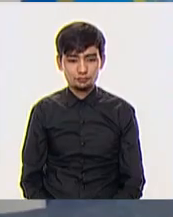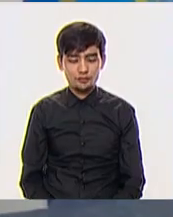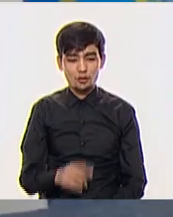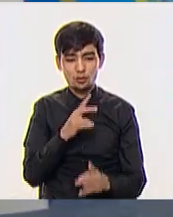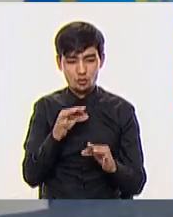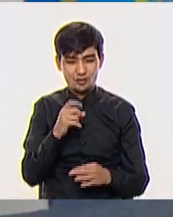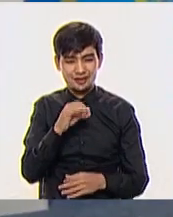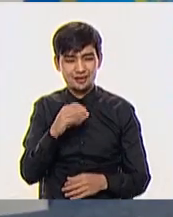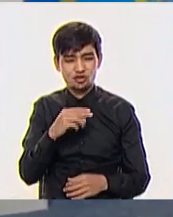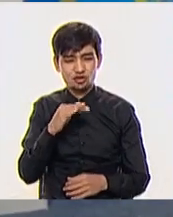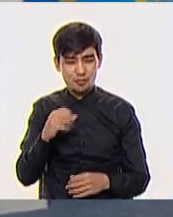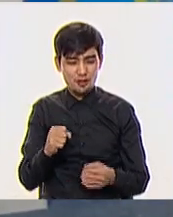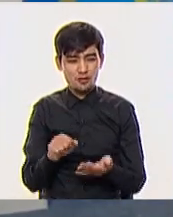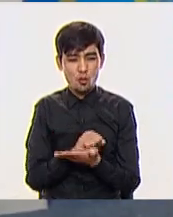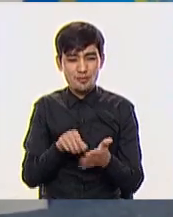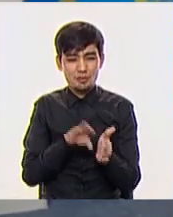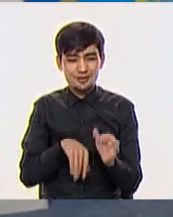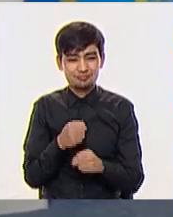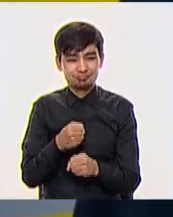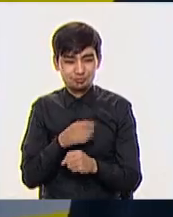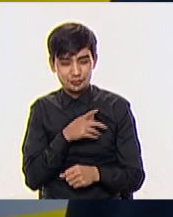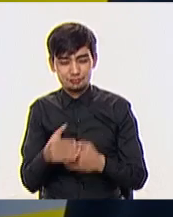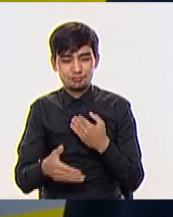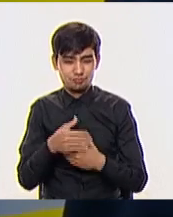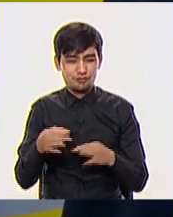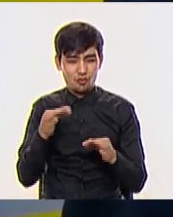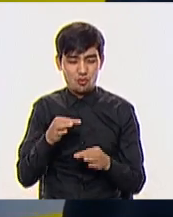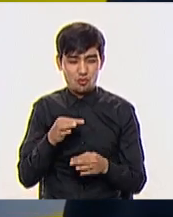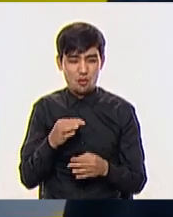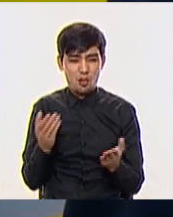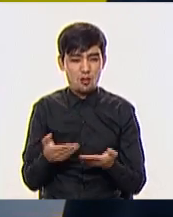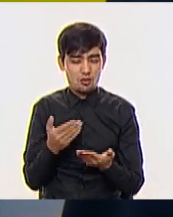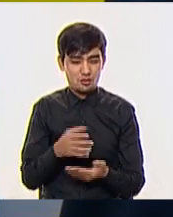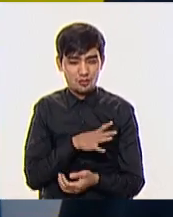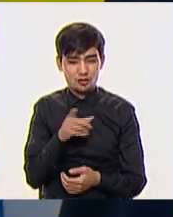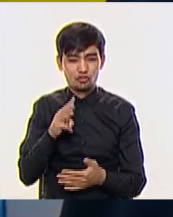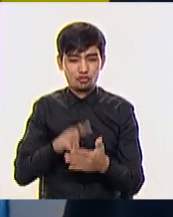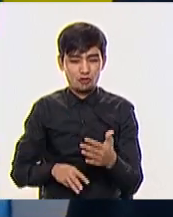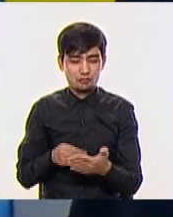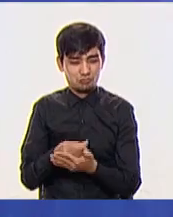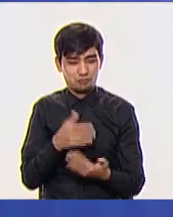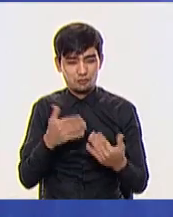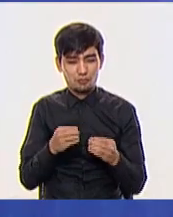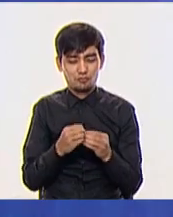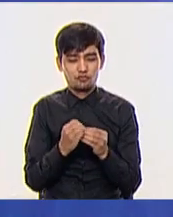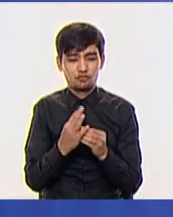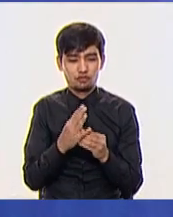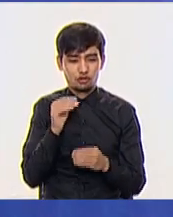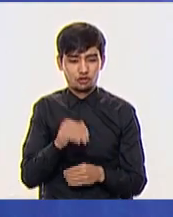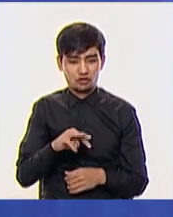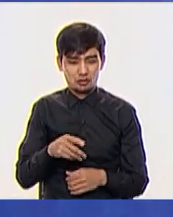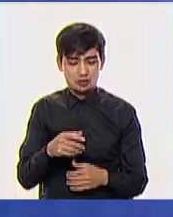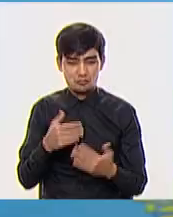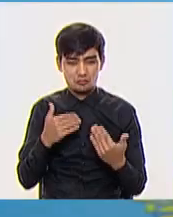Бірақ хиджаманы ешбір рұқсатсыз жасайтын адамға қолданылатын жаза тым жеңіл. Айыппұл көрсеткіші 14 мың теңгеге